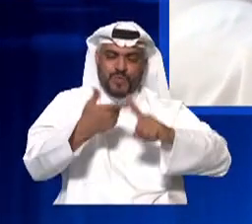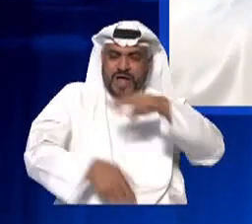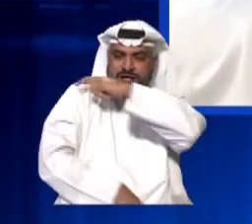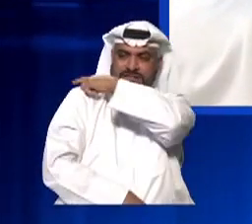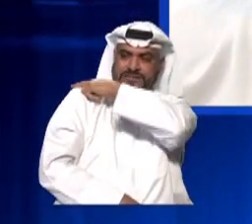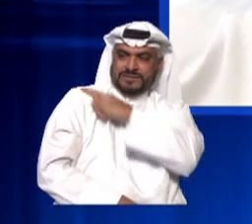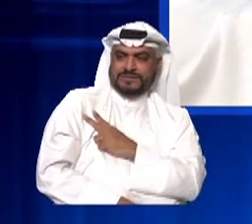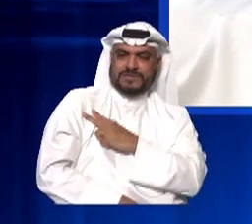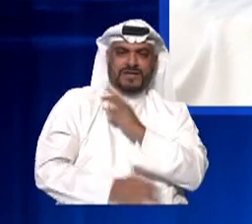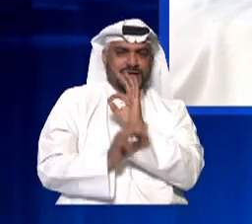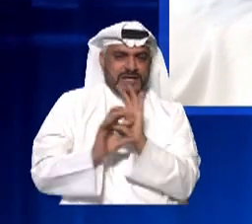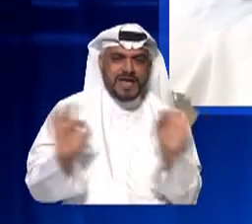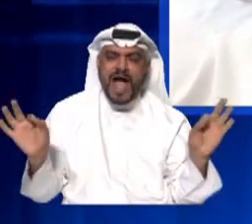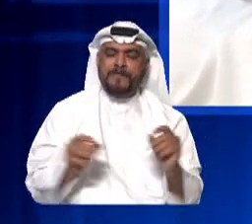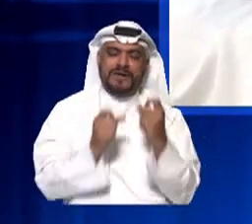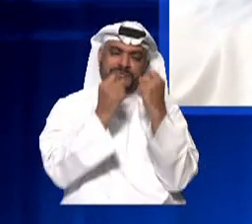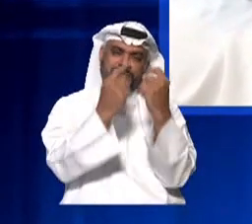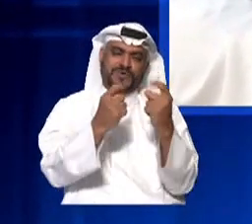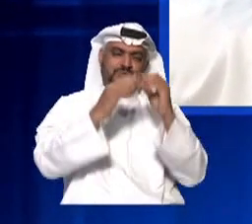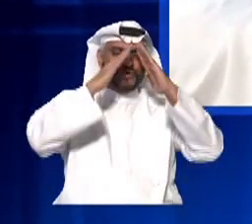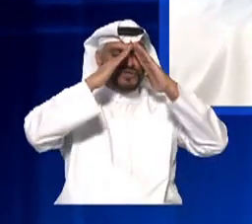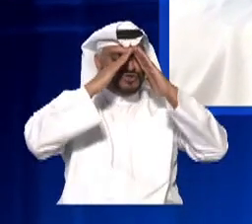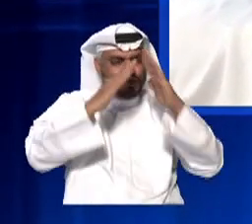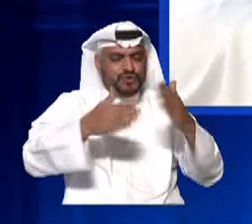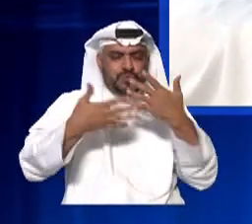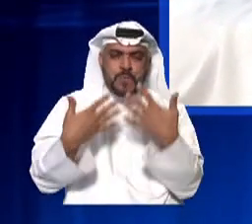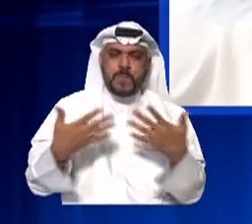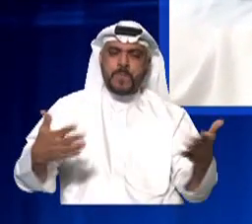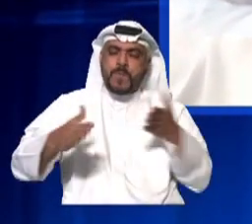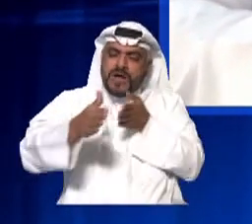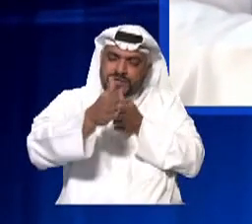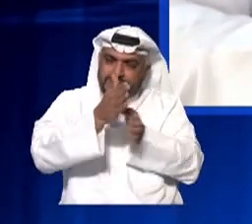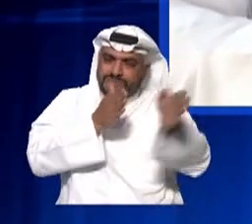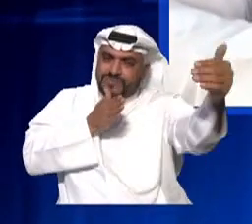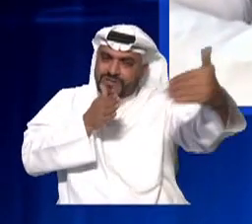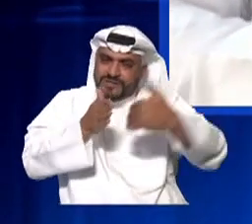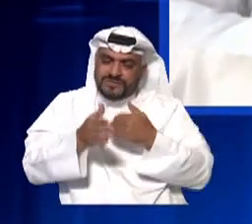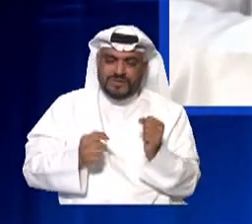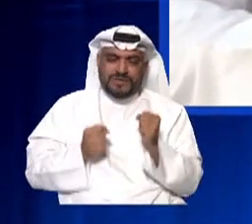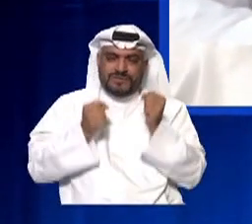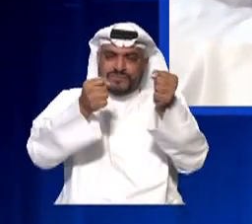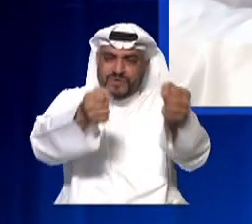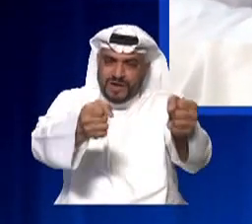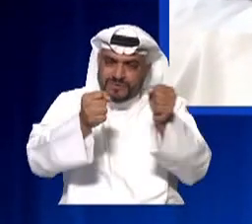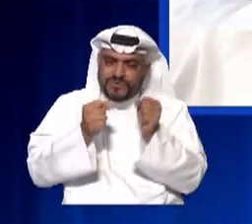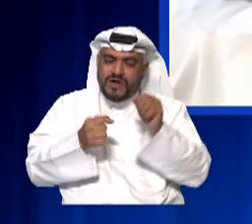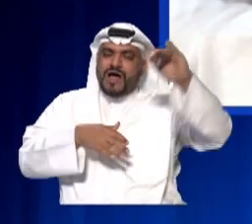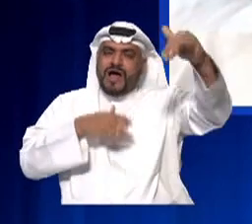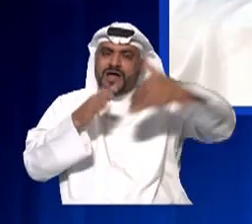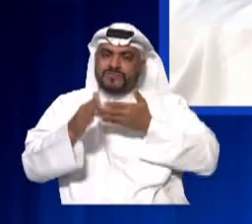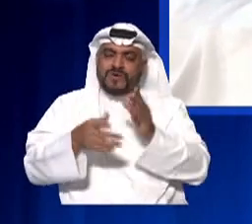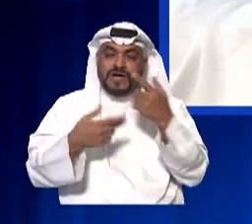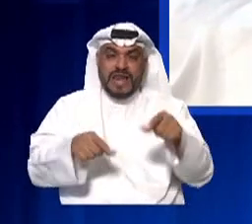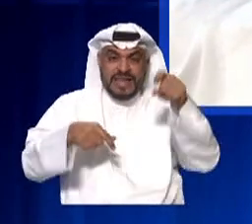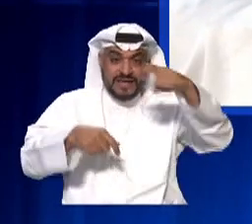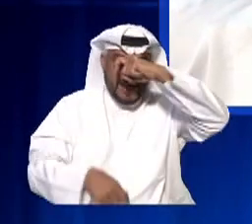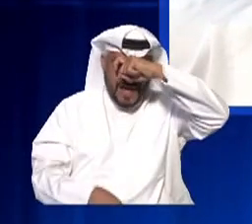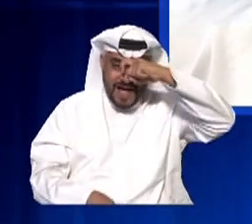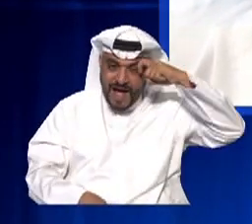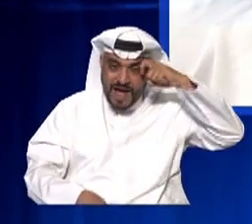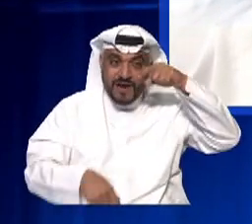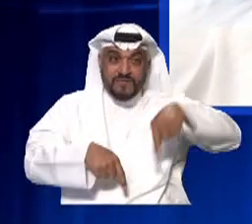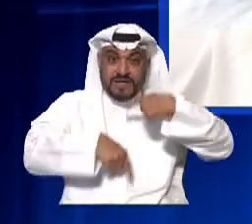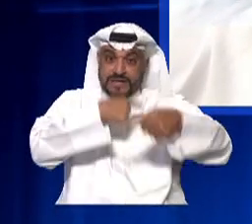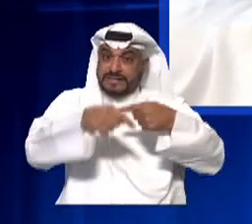وتطبيق آخر قرارات لمجلس الوزراء وتسهيل حركة السفر. مؤكدا ممكن نتحدث الآن في الفترة الأجواء حارة، لكن هناك في